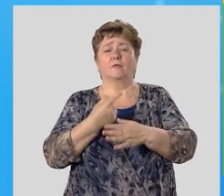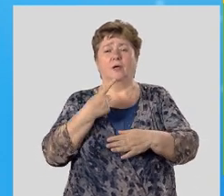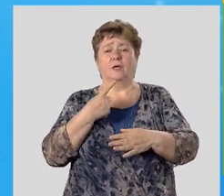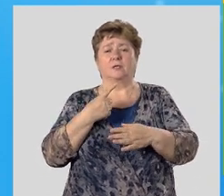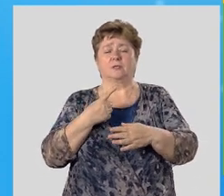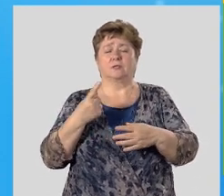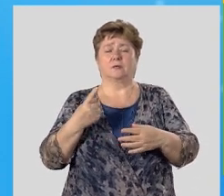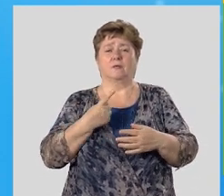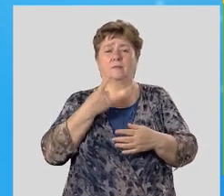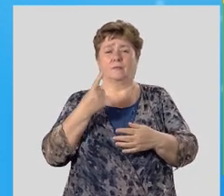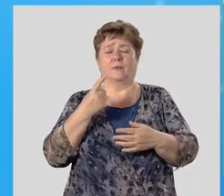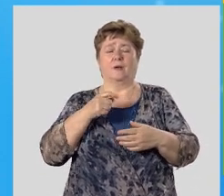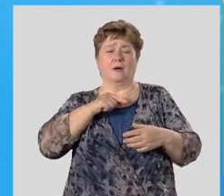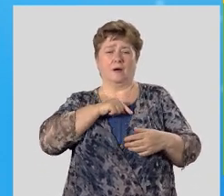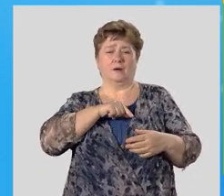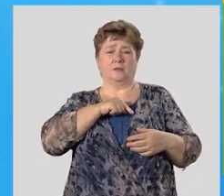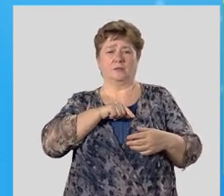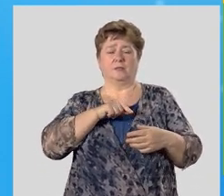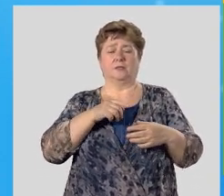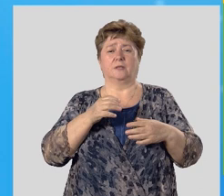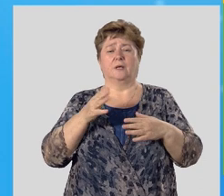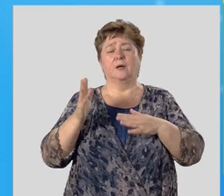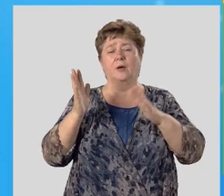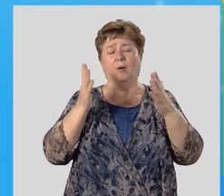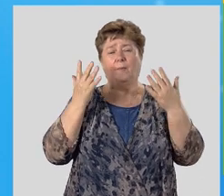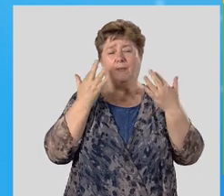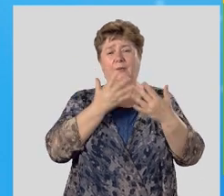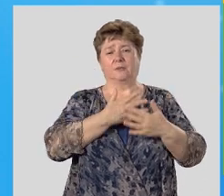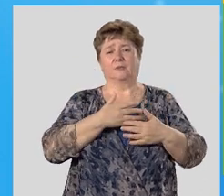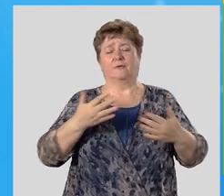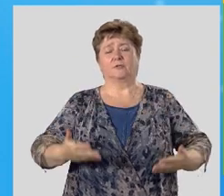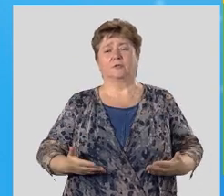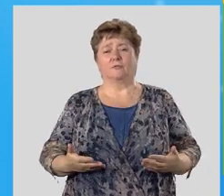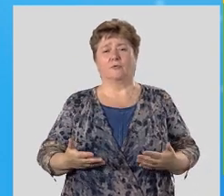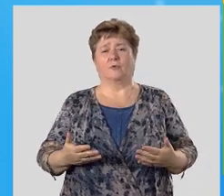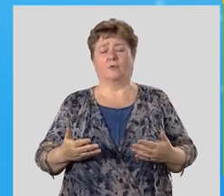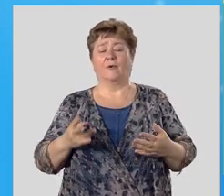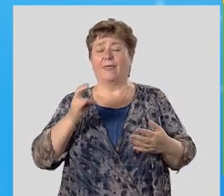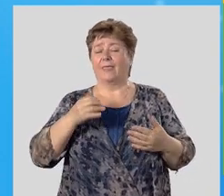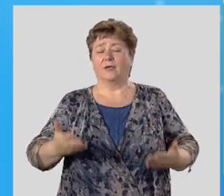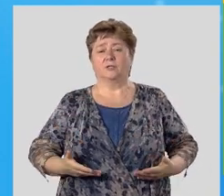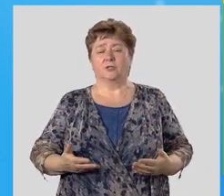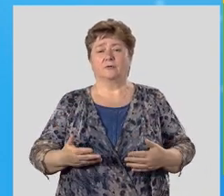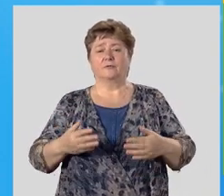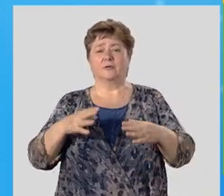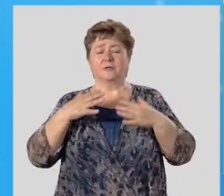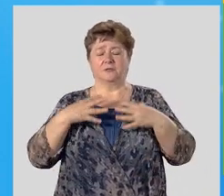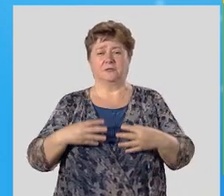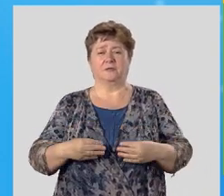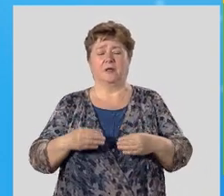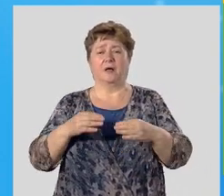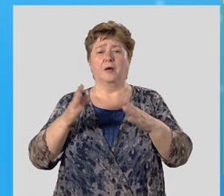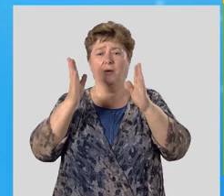является одним из характерных признаков живого. В неживых телах природы обмен